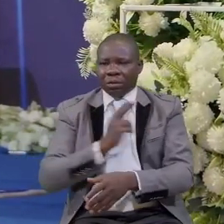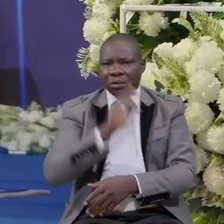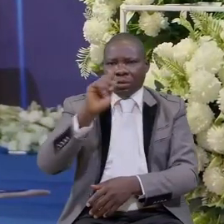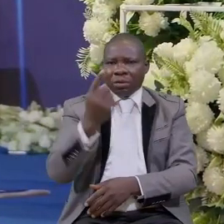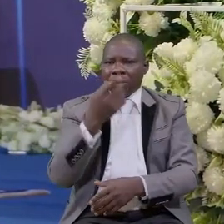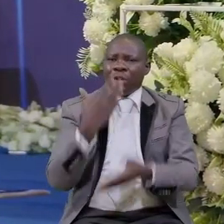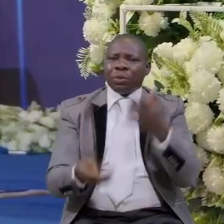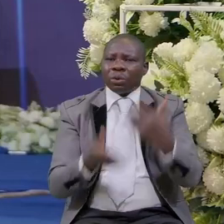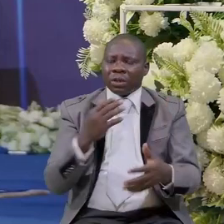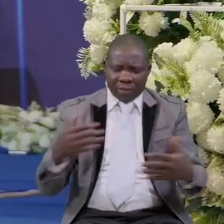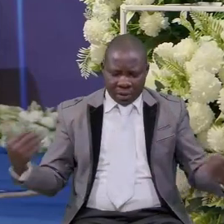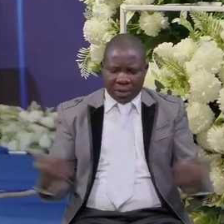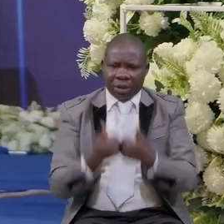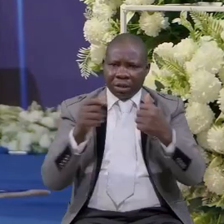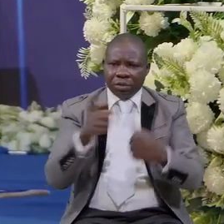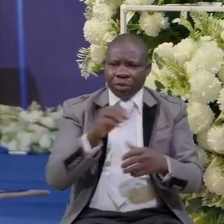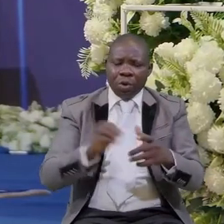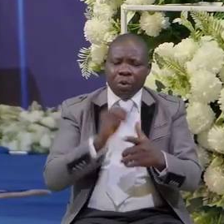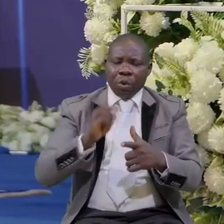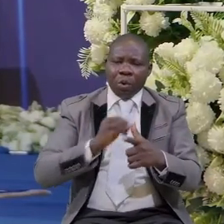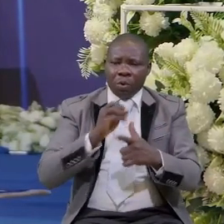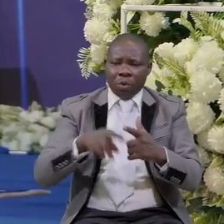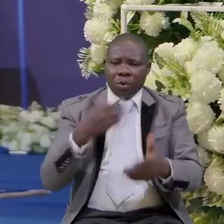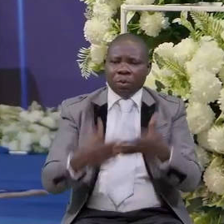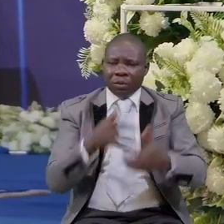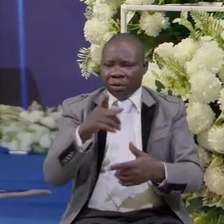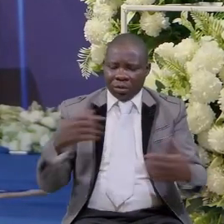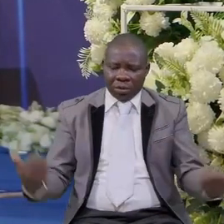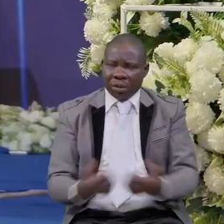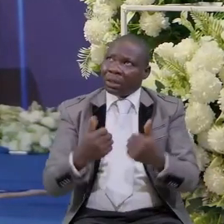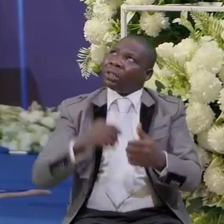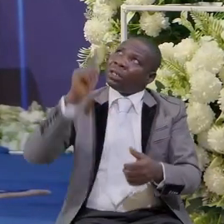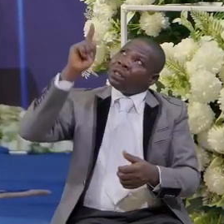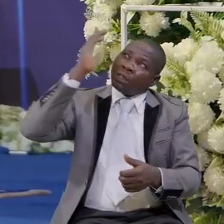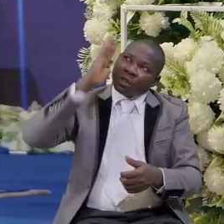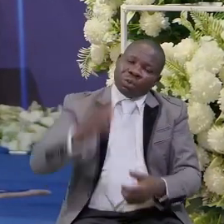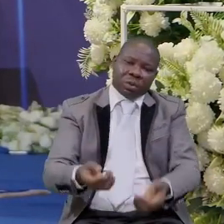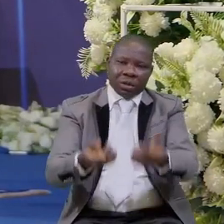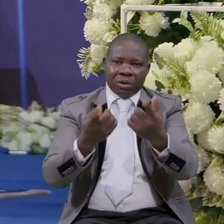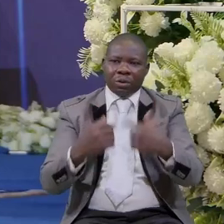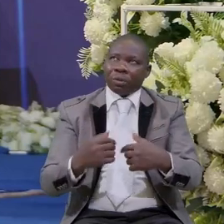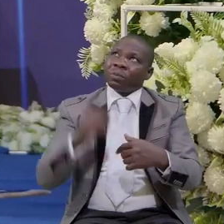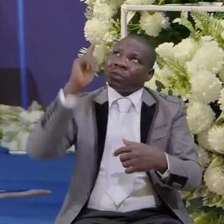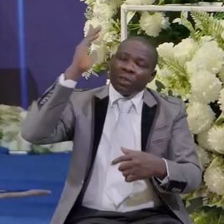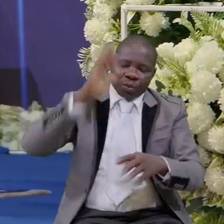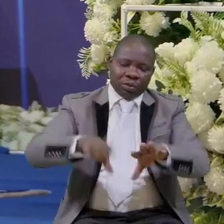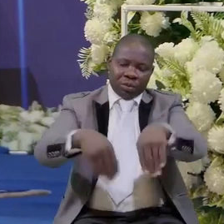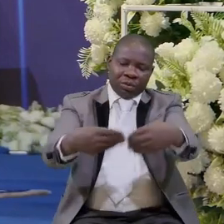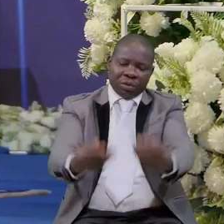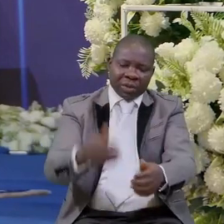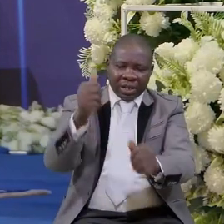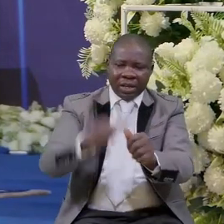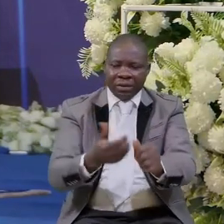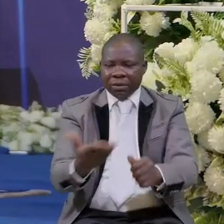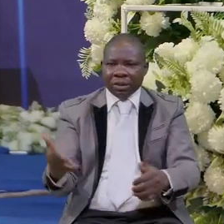Mais quel que soit ce à quoi tu as confronté, il viendra. Il pourvoira